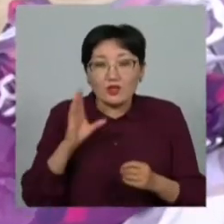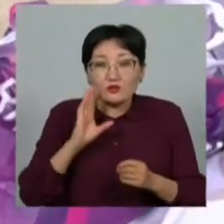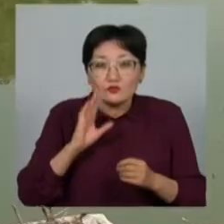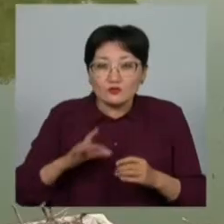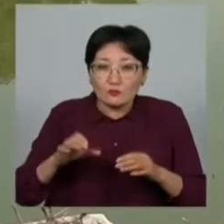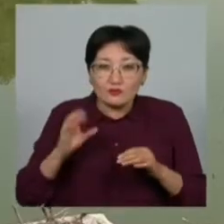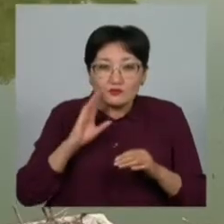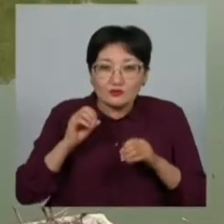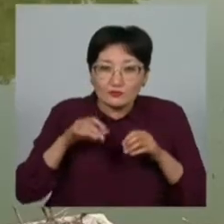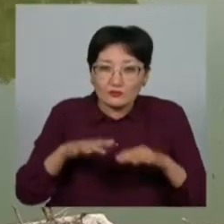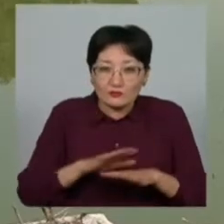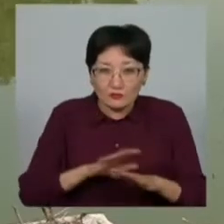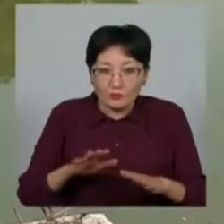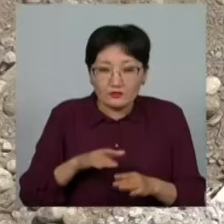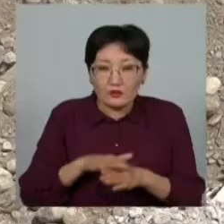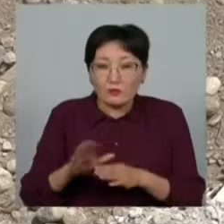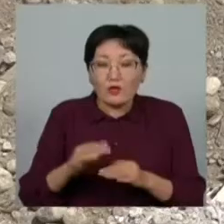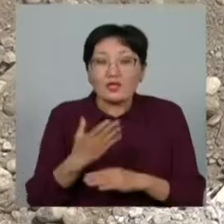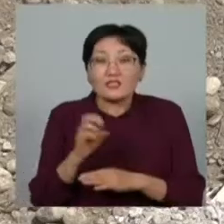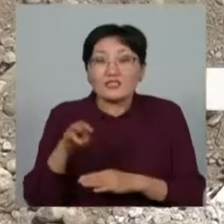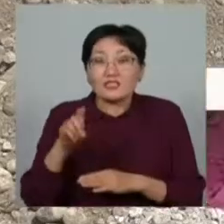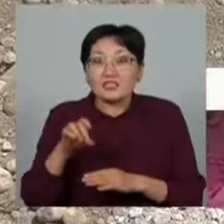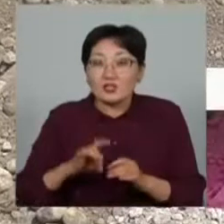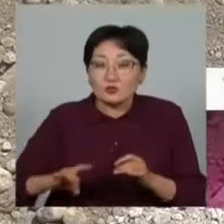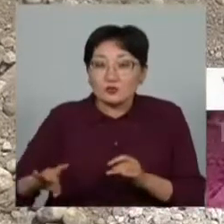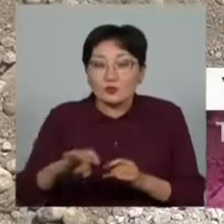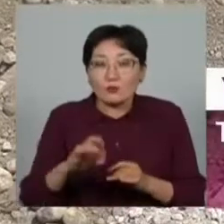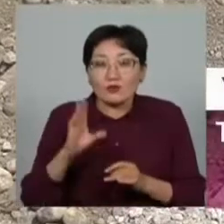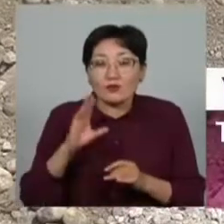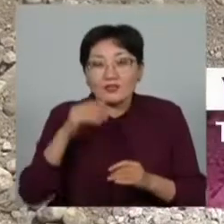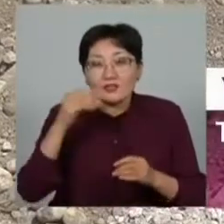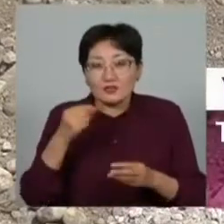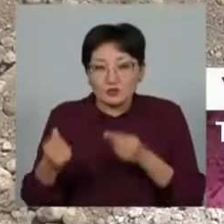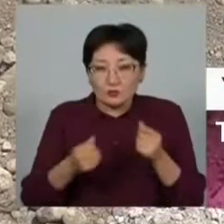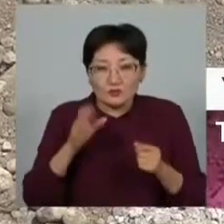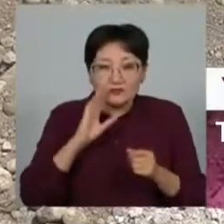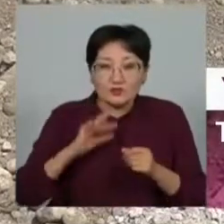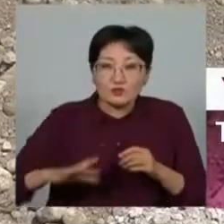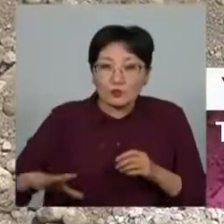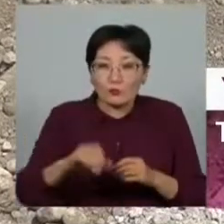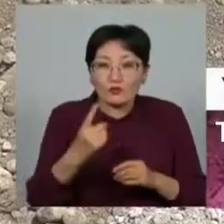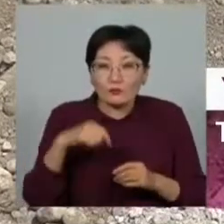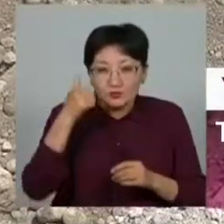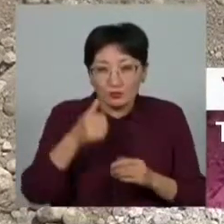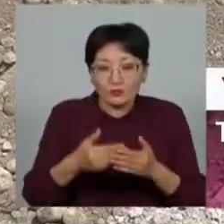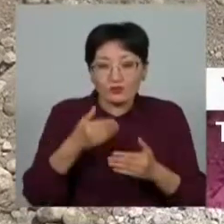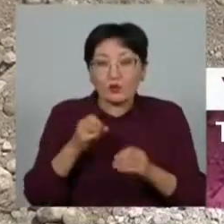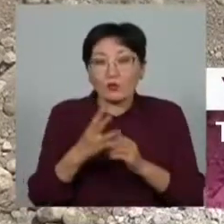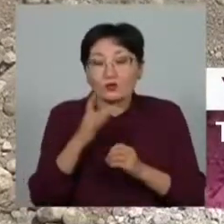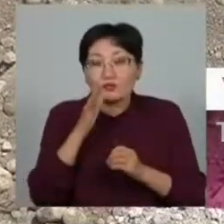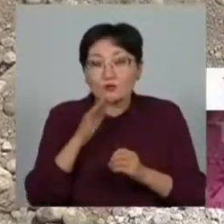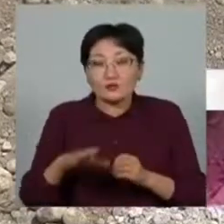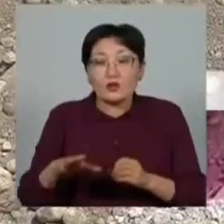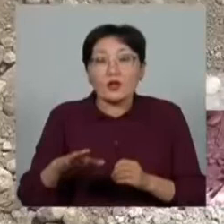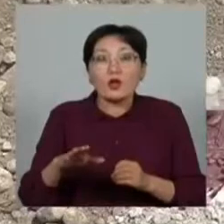қоймасына су толық жіберілген жоқ. Бұл теректі шағын ауданындағы жасанды су қоймасы. Есте болса, осыдан бір жыл бұрын 14 жасар